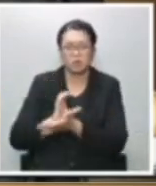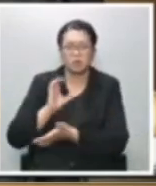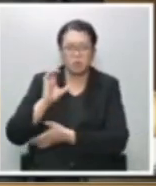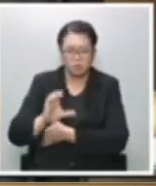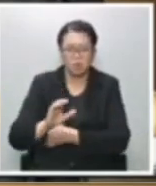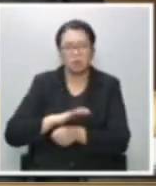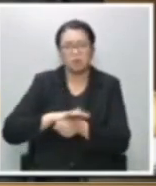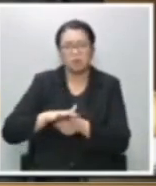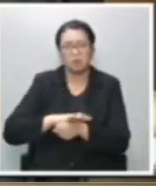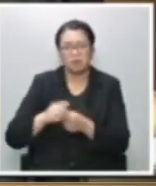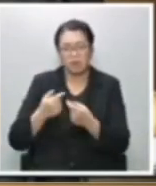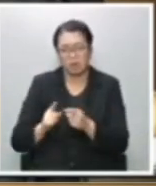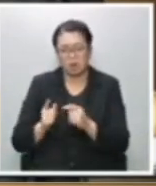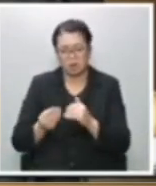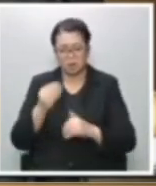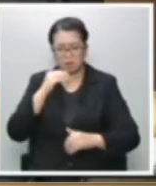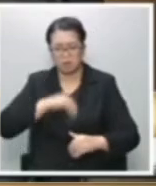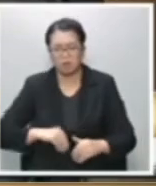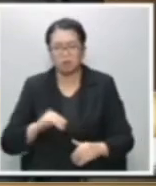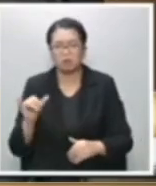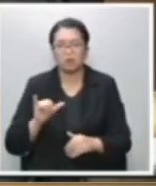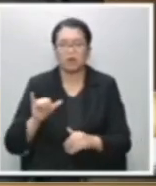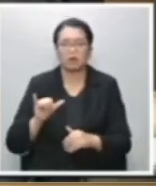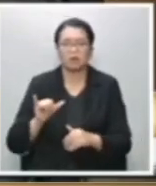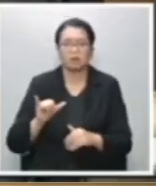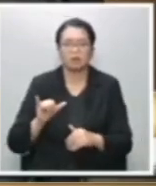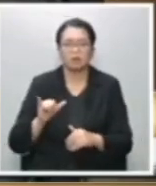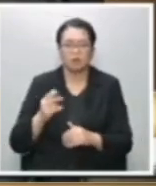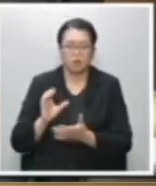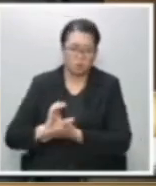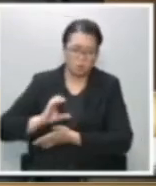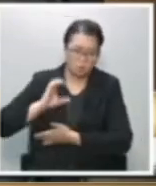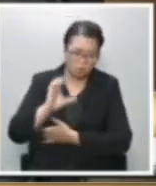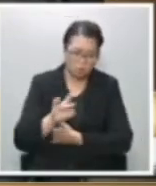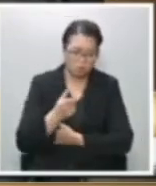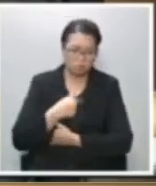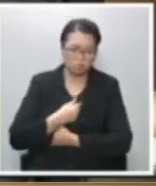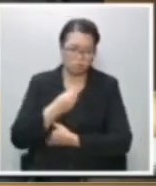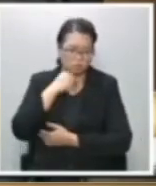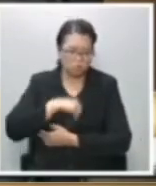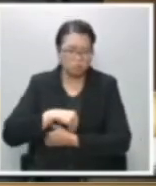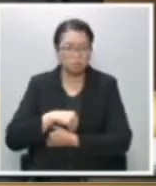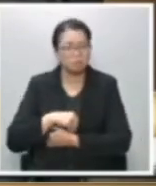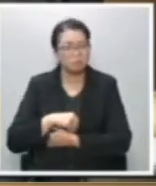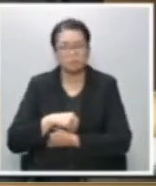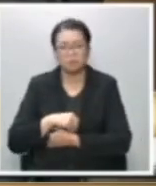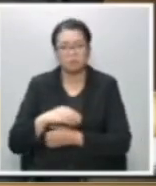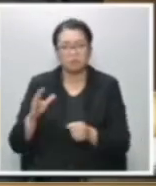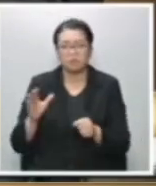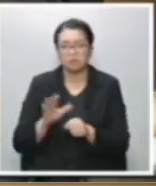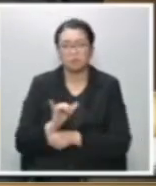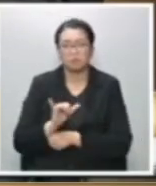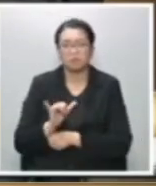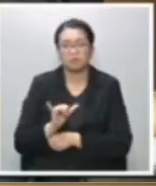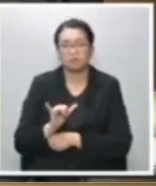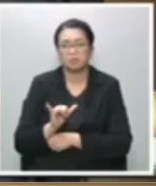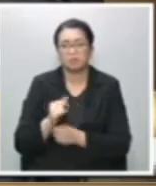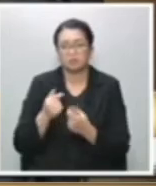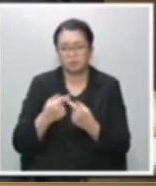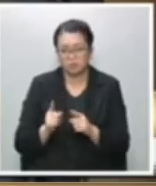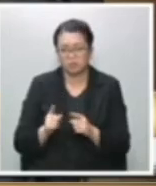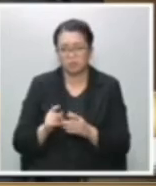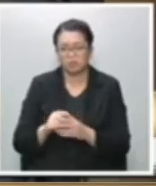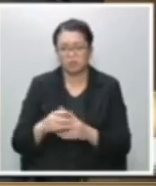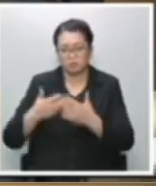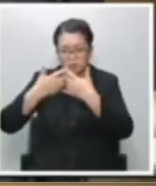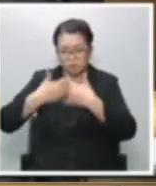1,000 กว่าแต่คุ้มของการลงทุน คงพอได้แต่ผลผิดที่ลดลง